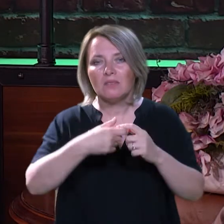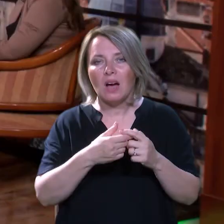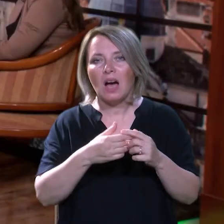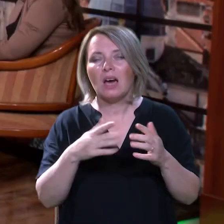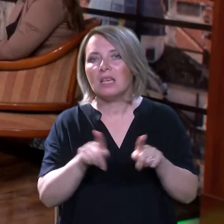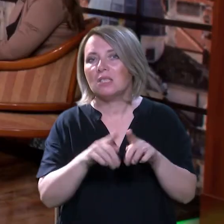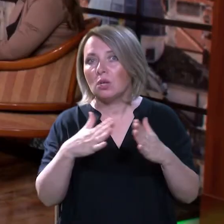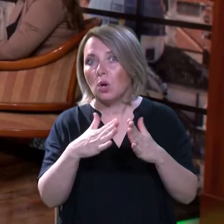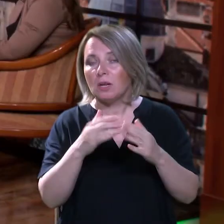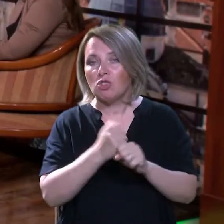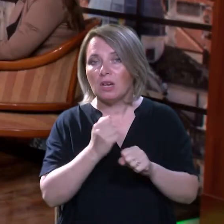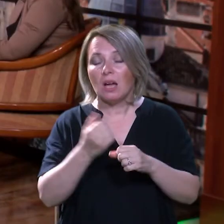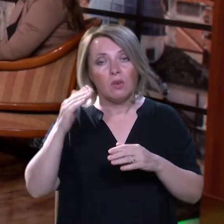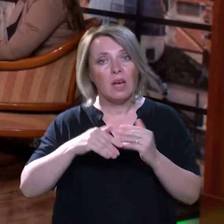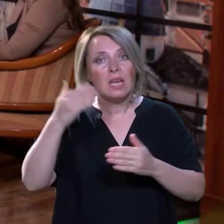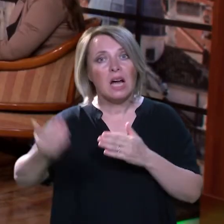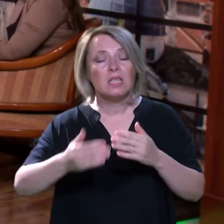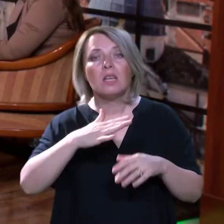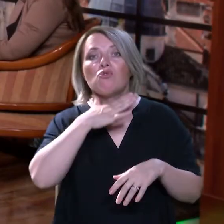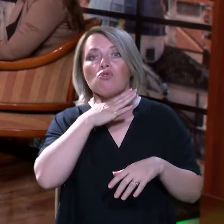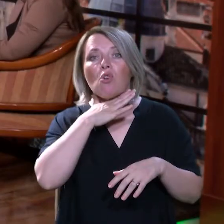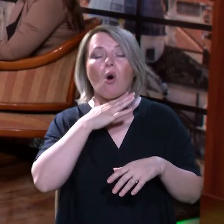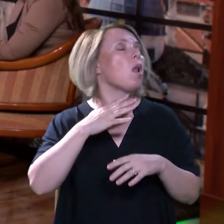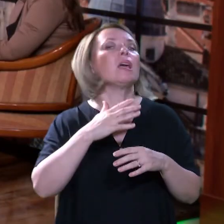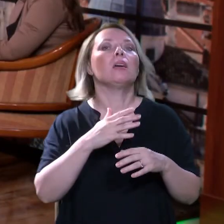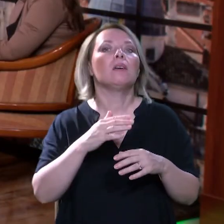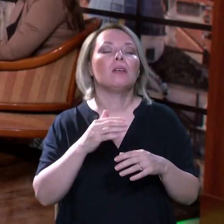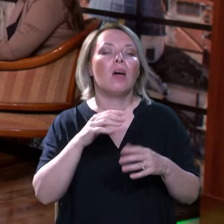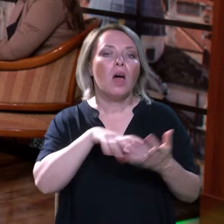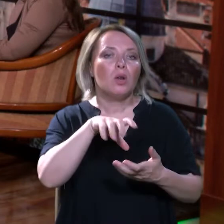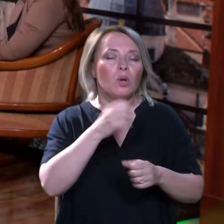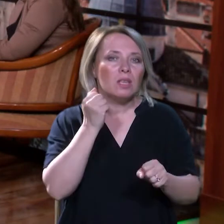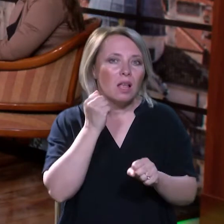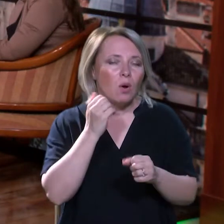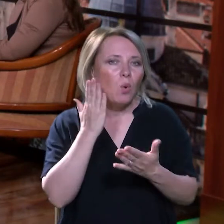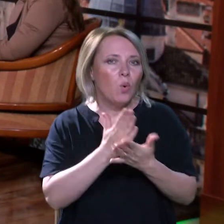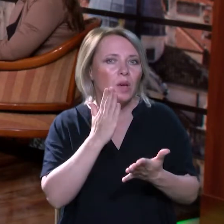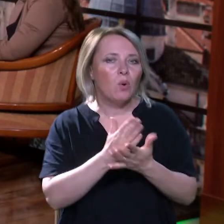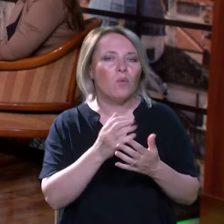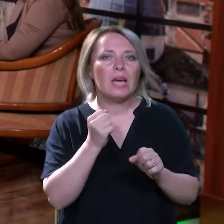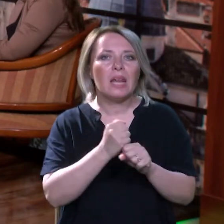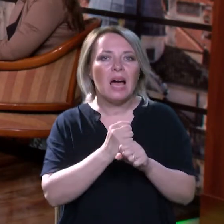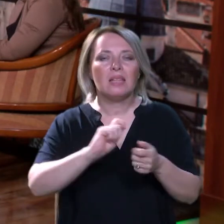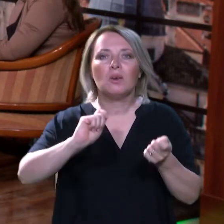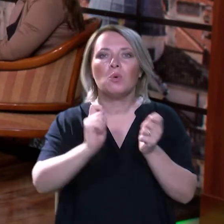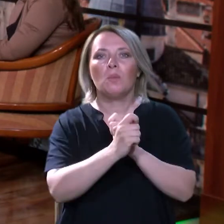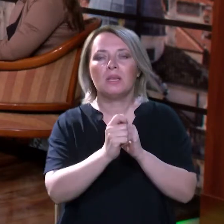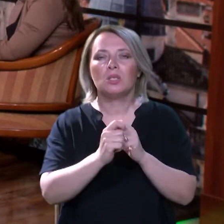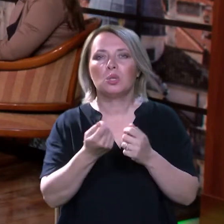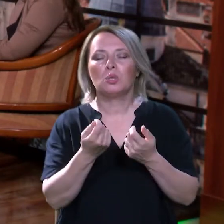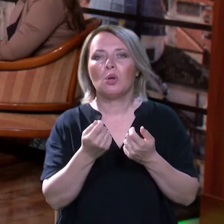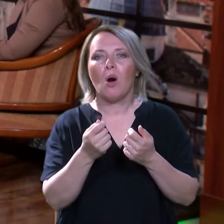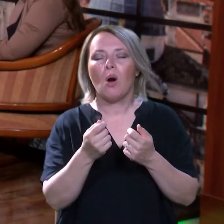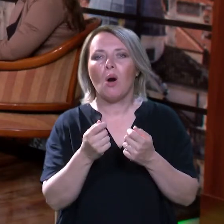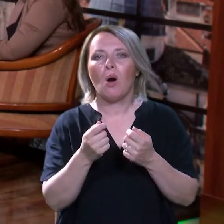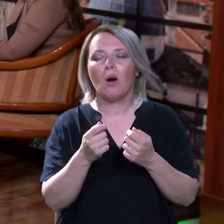i nekako i domaćih radova kasnije u školi koji roditelj napravi umjesto djeteta i zapravo uskraćuje dijete za iskustvo